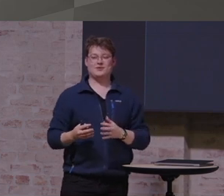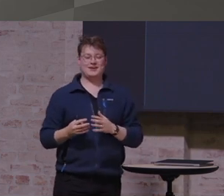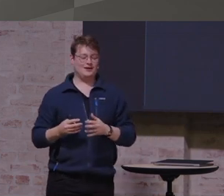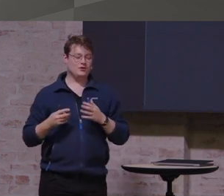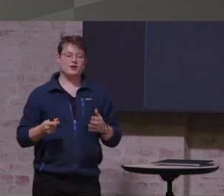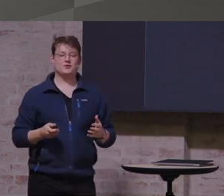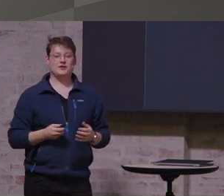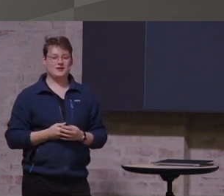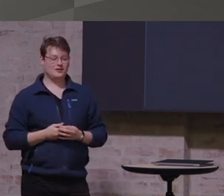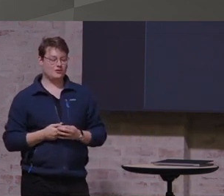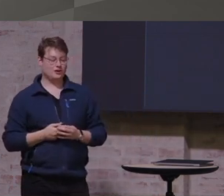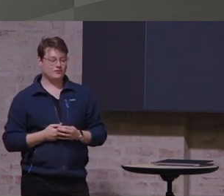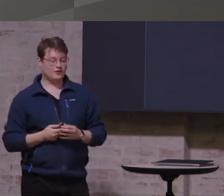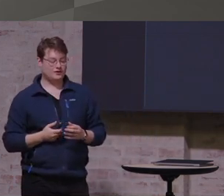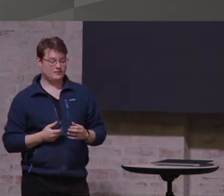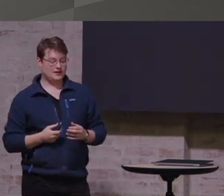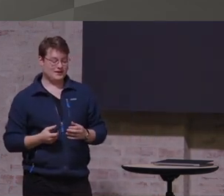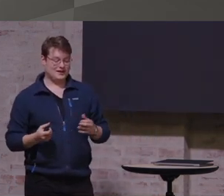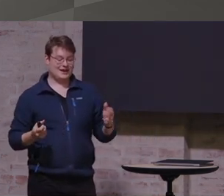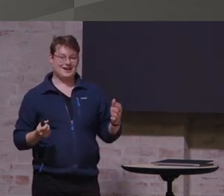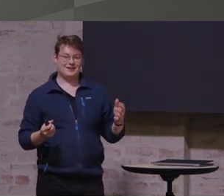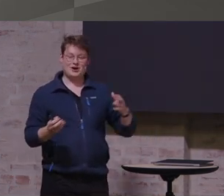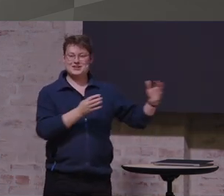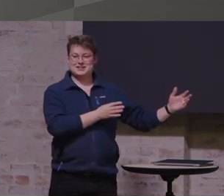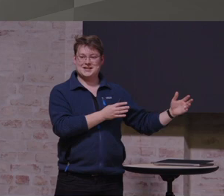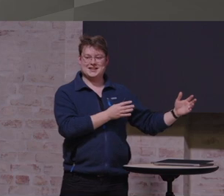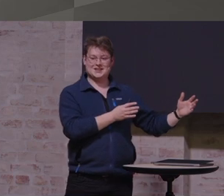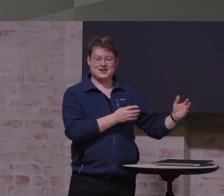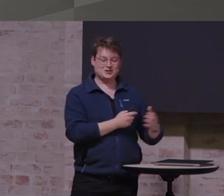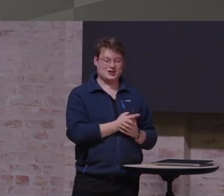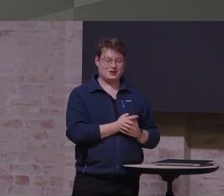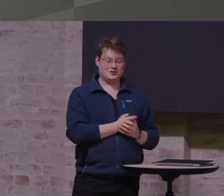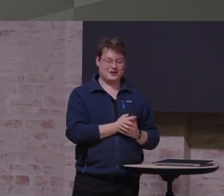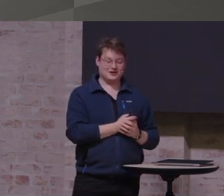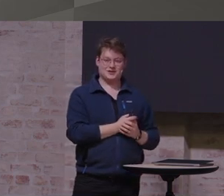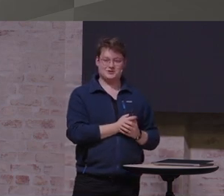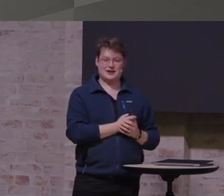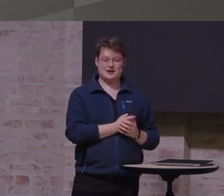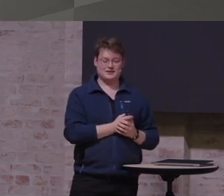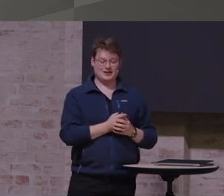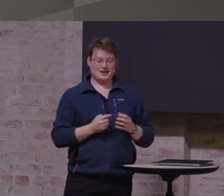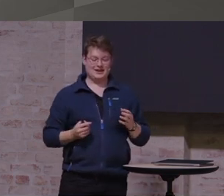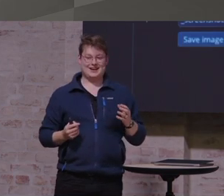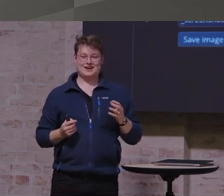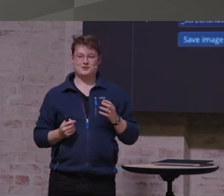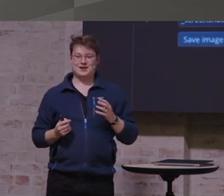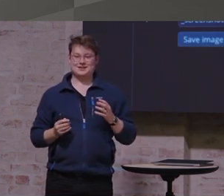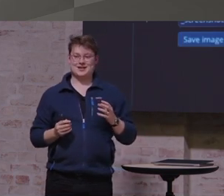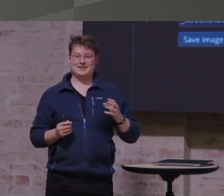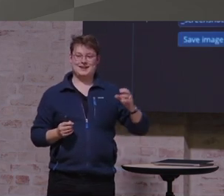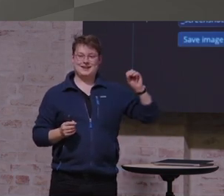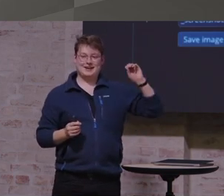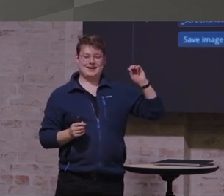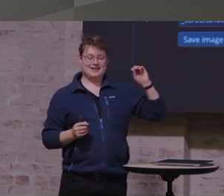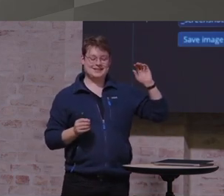enklere måte å gjøre noe vi har kunnet gjort før. På andre siden av den skalaen så har du jo verktøy som Dragon, hvor du rett og